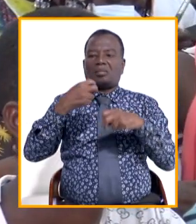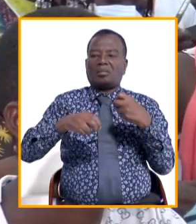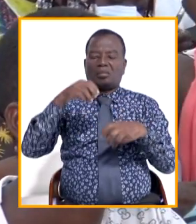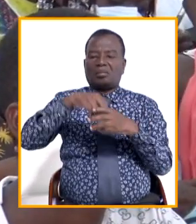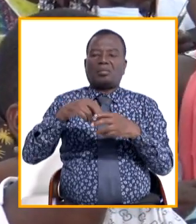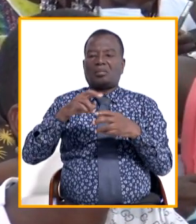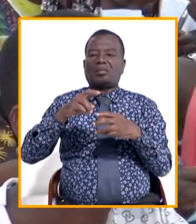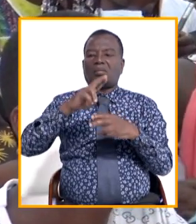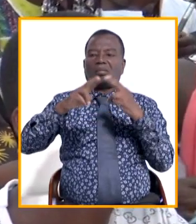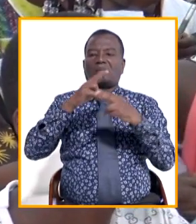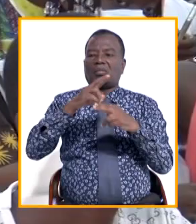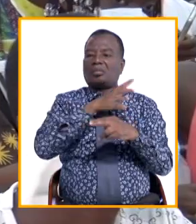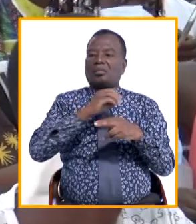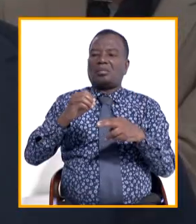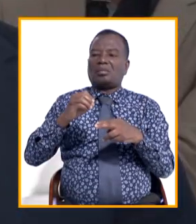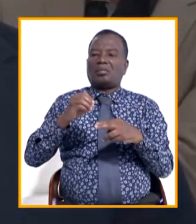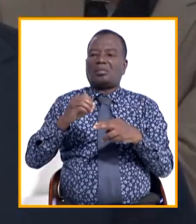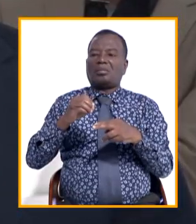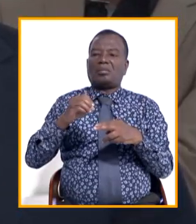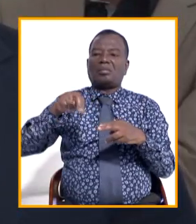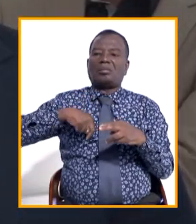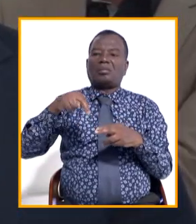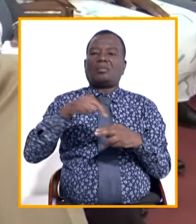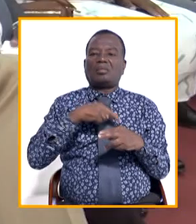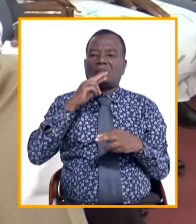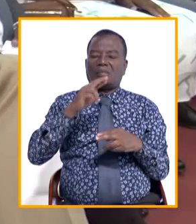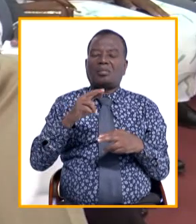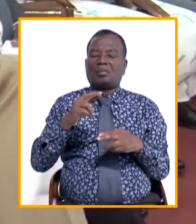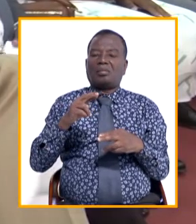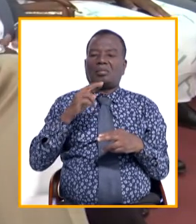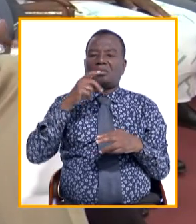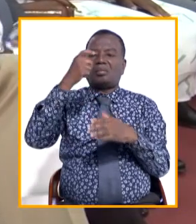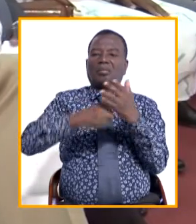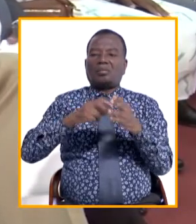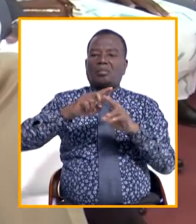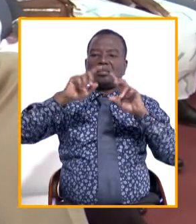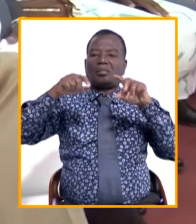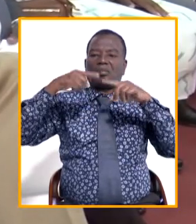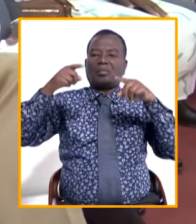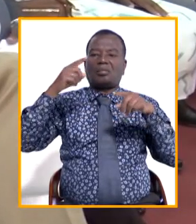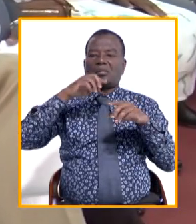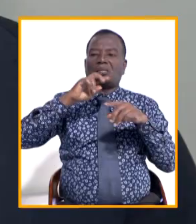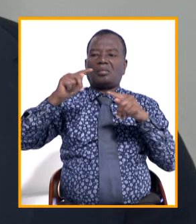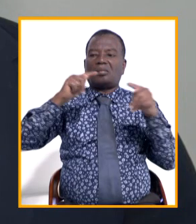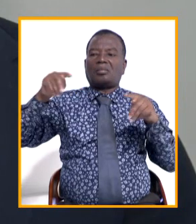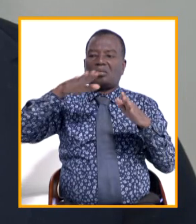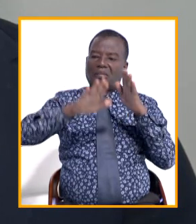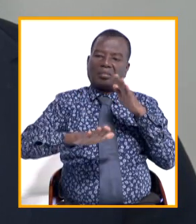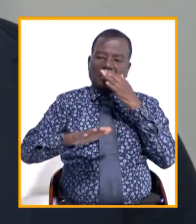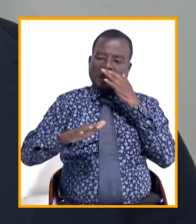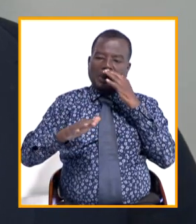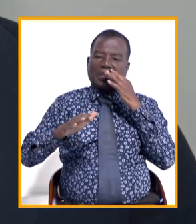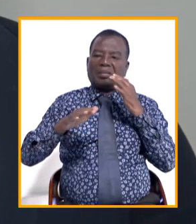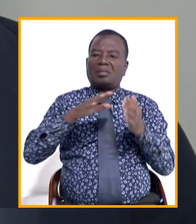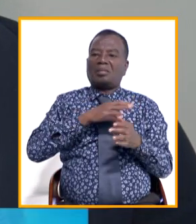dans les UFR, SSMT et Matinfo. Nous sommes dans des UFR où les taux de réussite aux examens sont très très très bas. Cela induit un certain